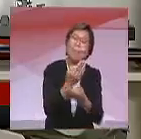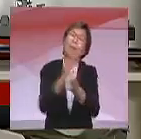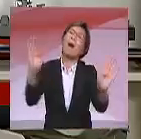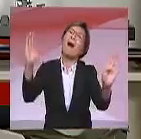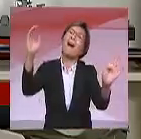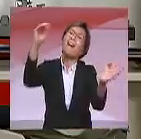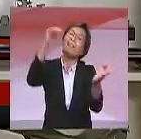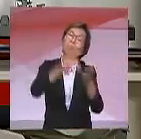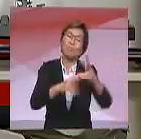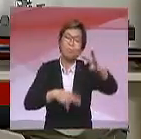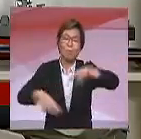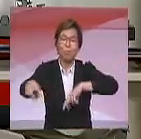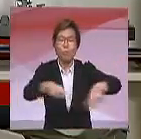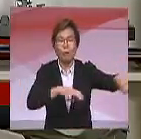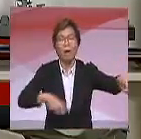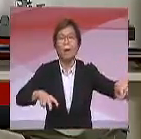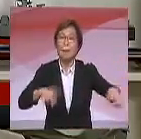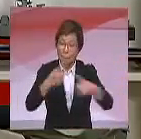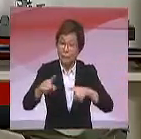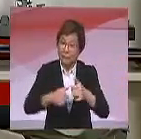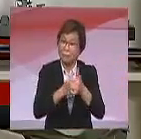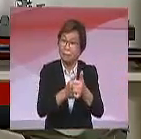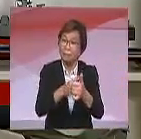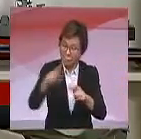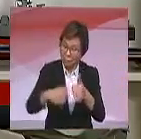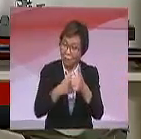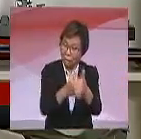semula walaupun masih lagi tertakluk kepada